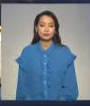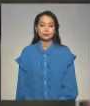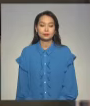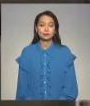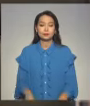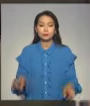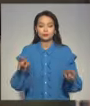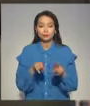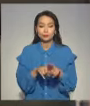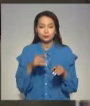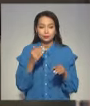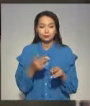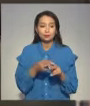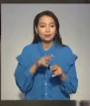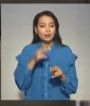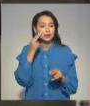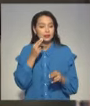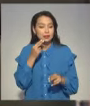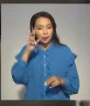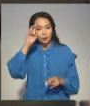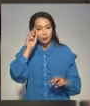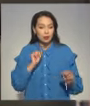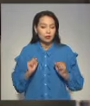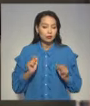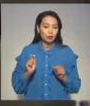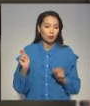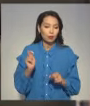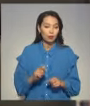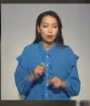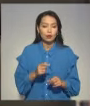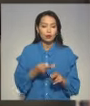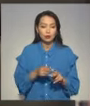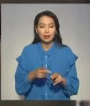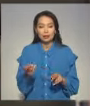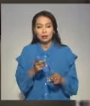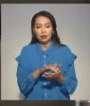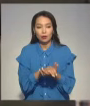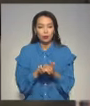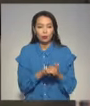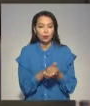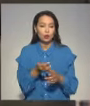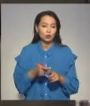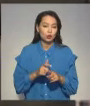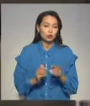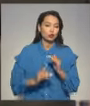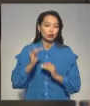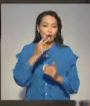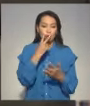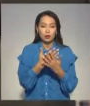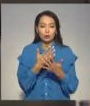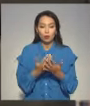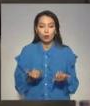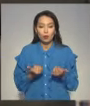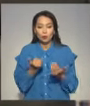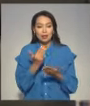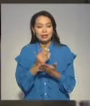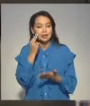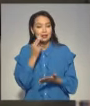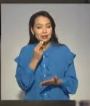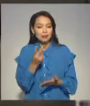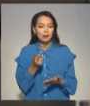Осында айтулы күні сіз Қытайға мемлекеттік сапармен келіп отырсыз. Бұл біздің екі жақтан ынтымақтастығымыздың жоғары деңгейде екенін көрсетеді және Қытаймен